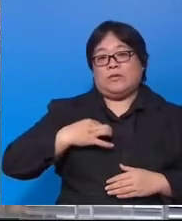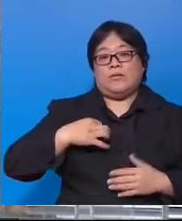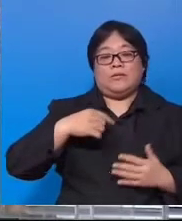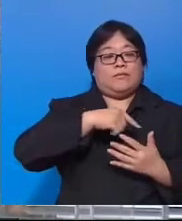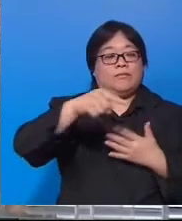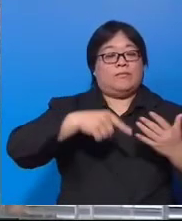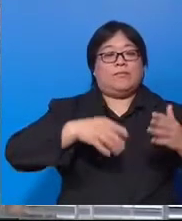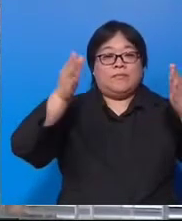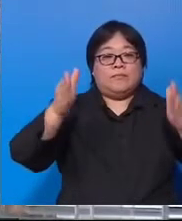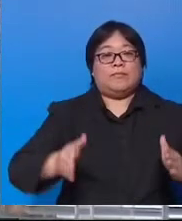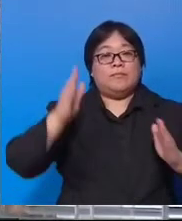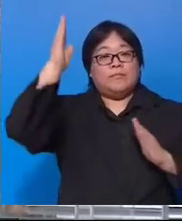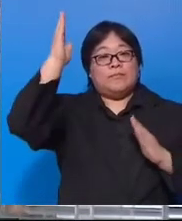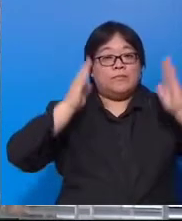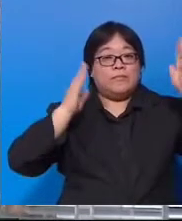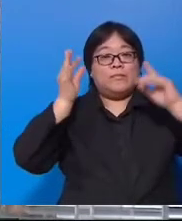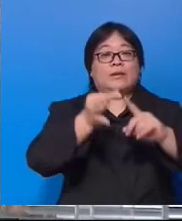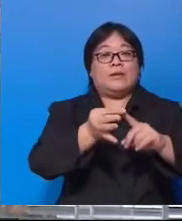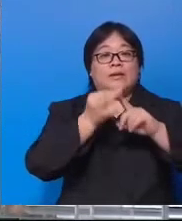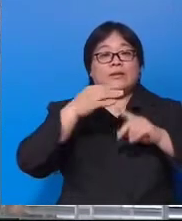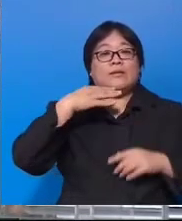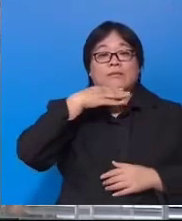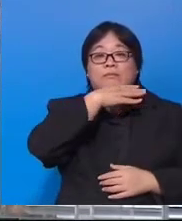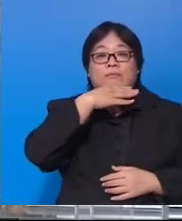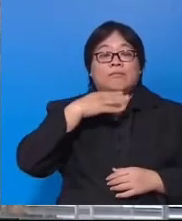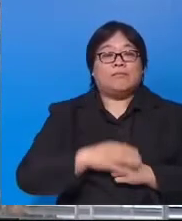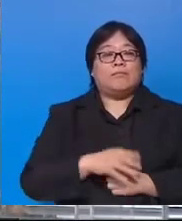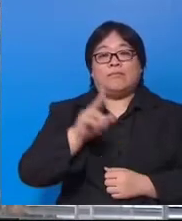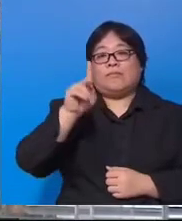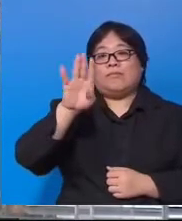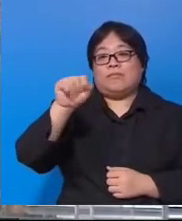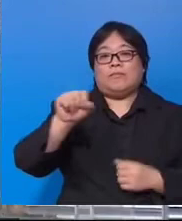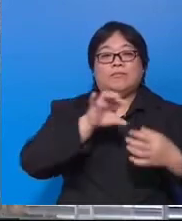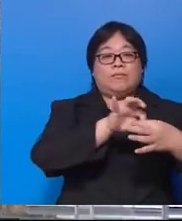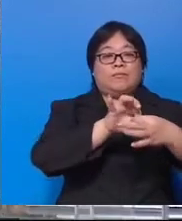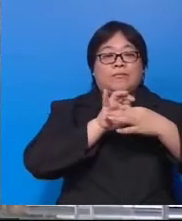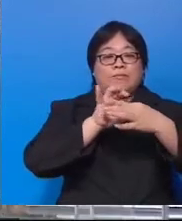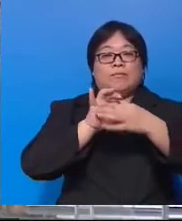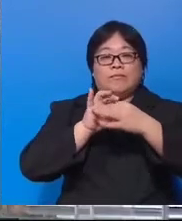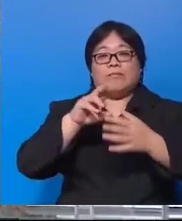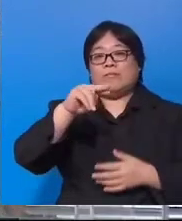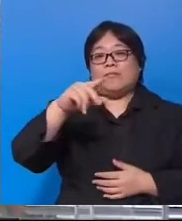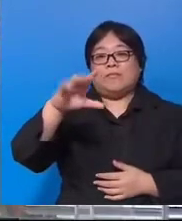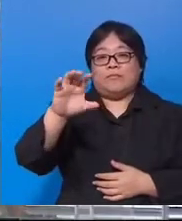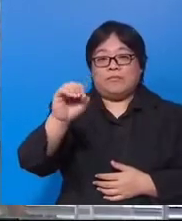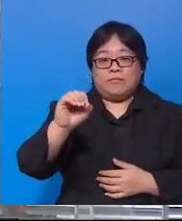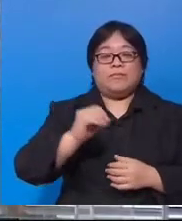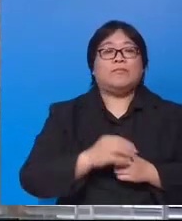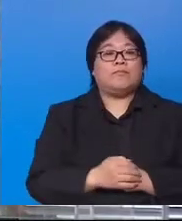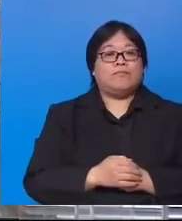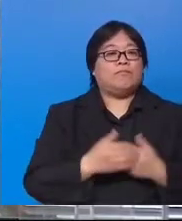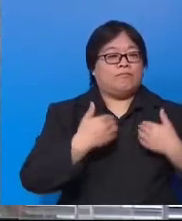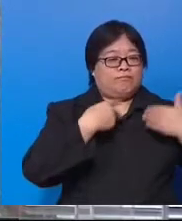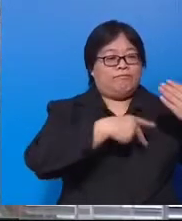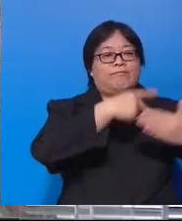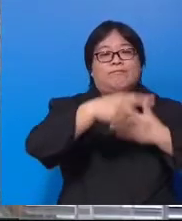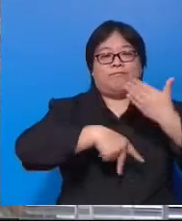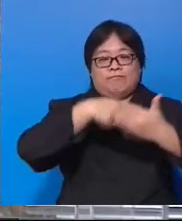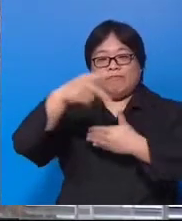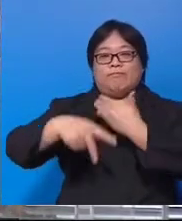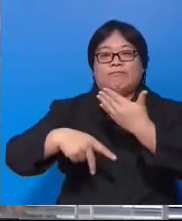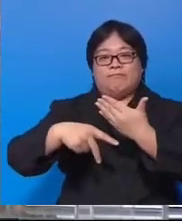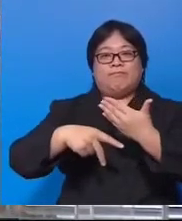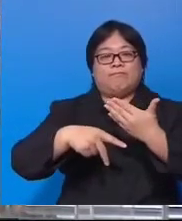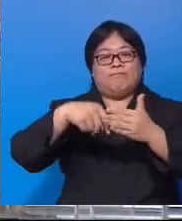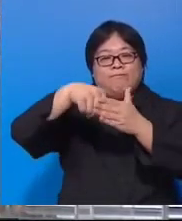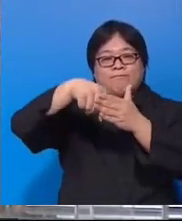kesukarelawanan di kalangan rakyat Malaysia, terutamanya golongan belia, KBS dengan kerjasama badan-badan bukan kerajaan mempunyai program-program yang